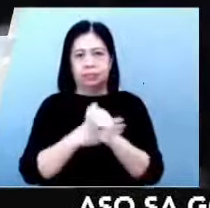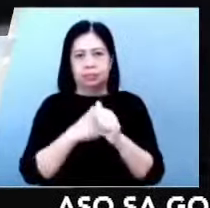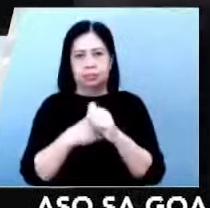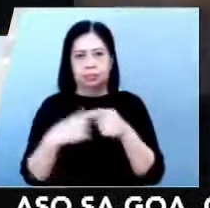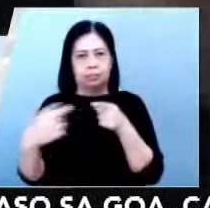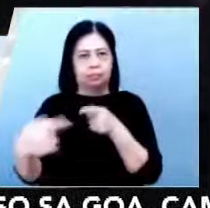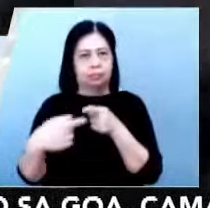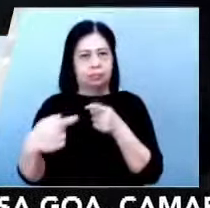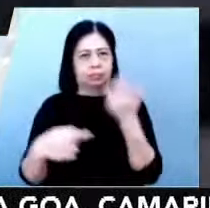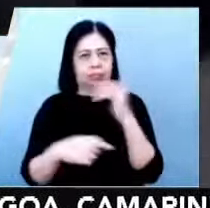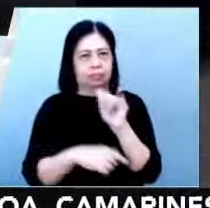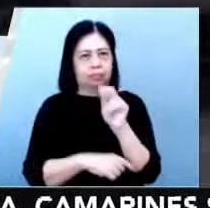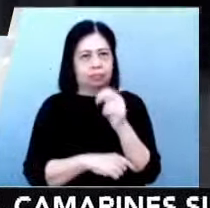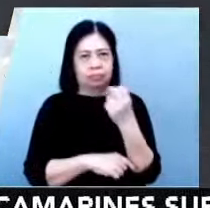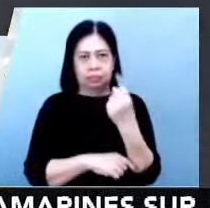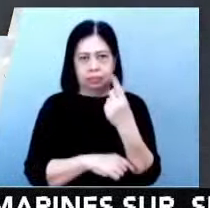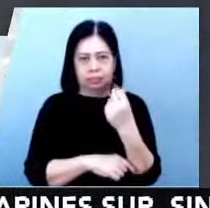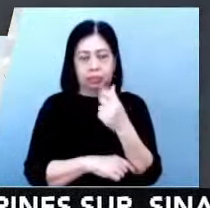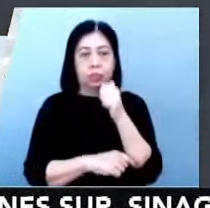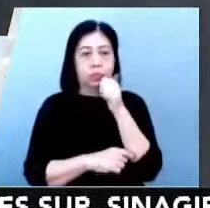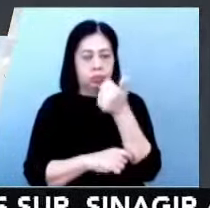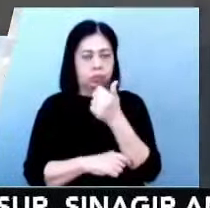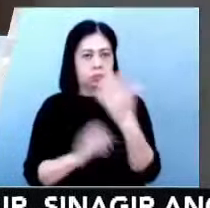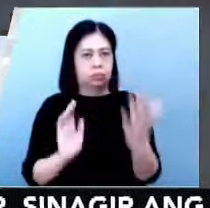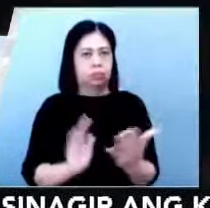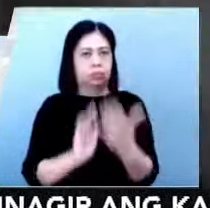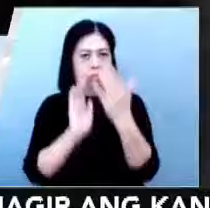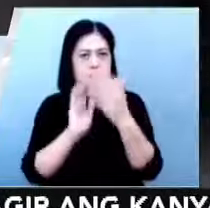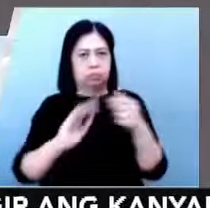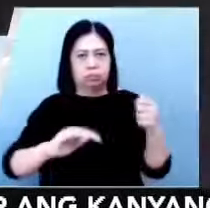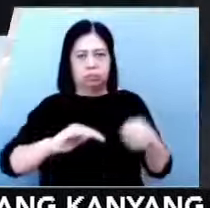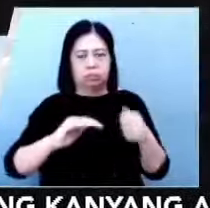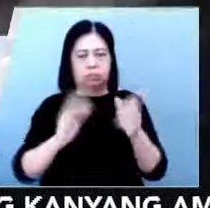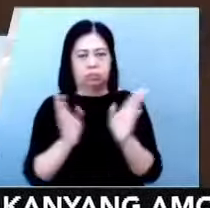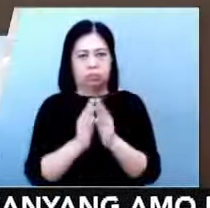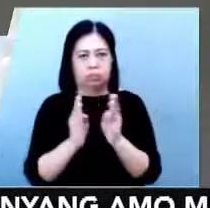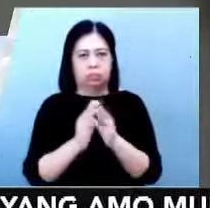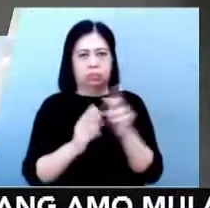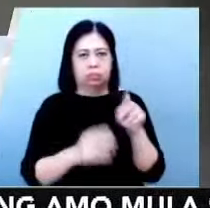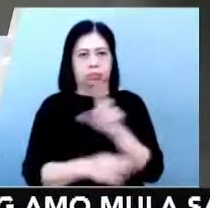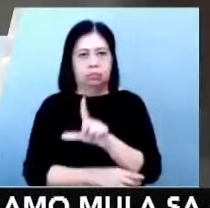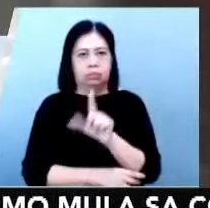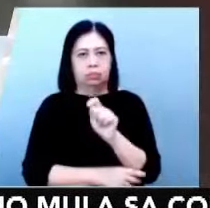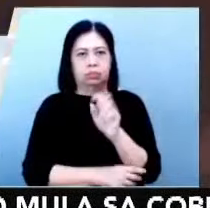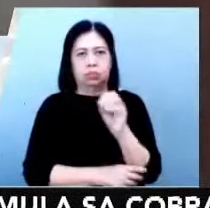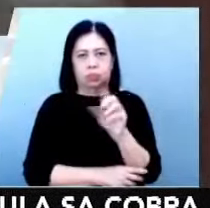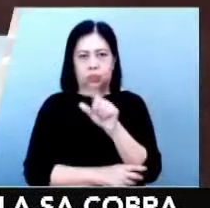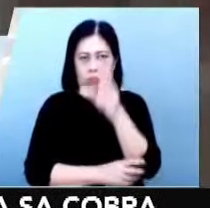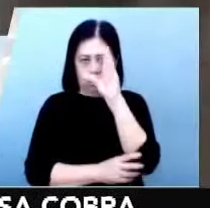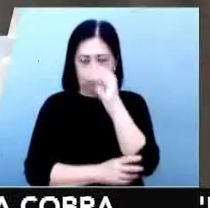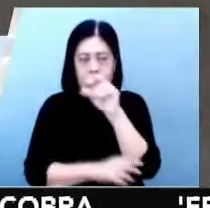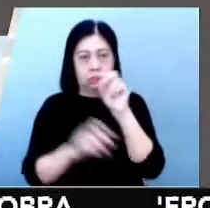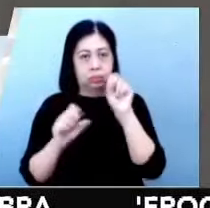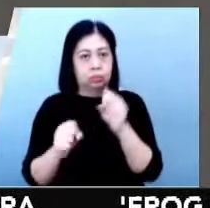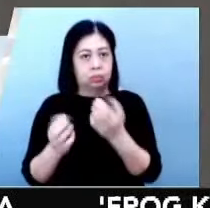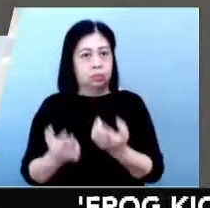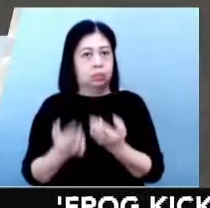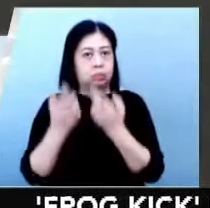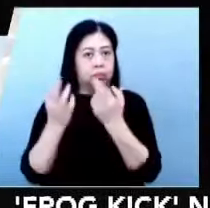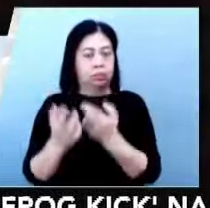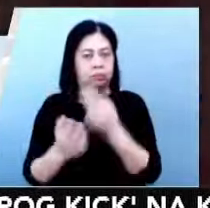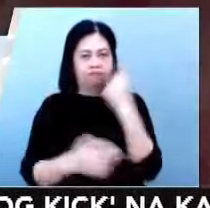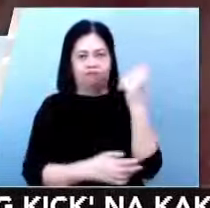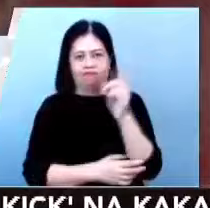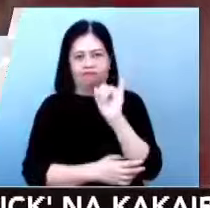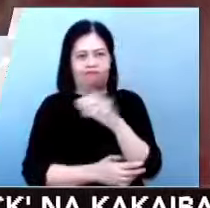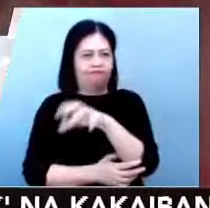11. Bukas inaasahang haharap sa hearing ng Land Transportation Office ang lalaki. Maaari raw irekomenda ang perpetual